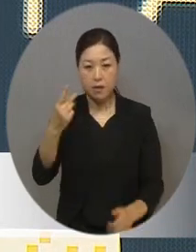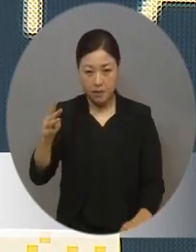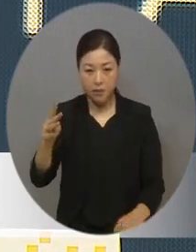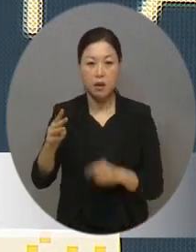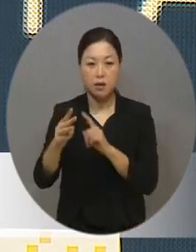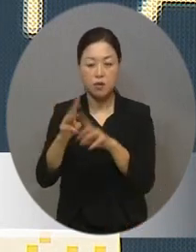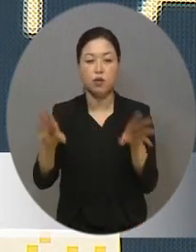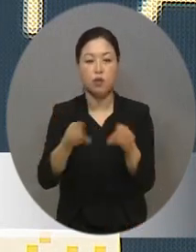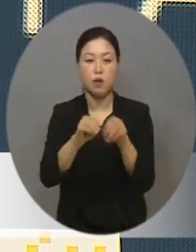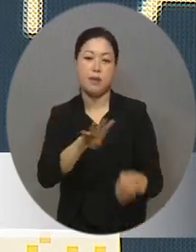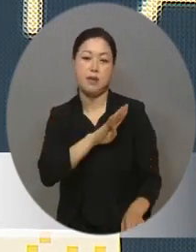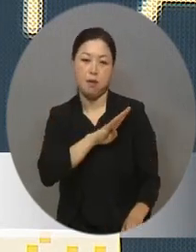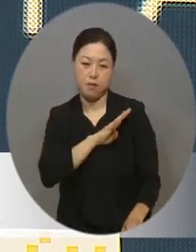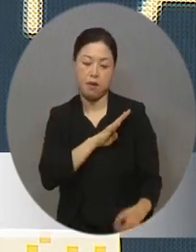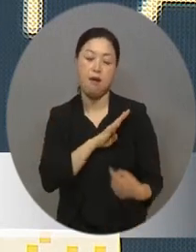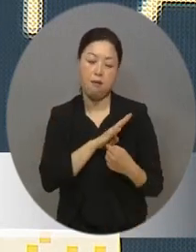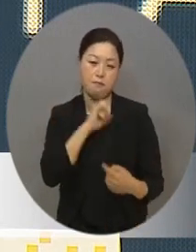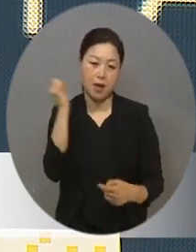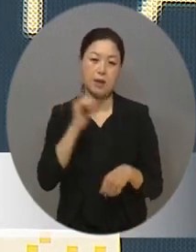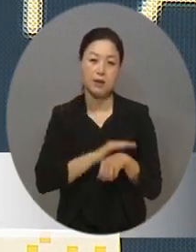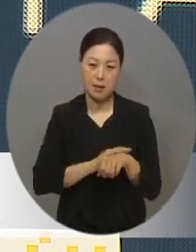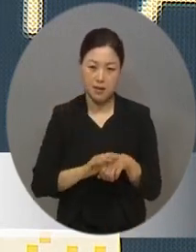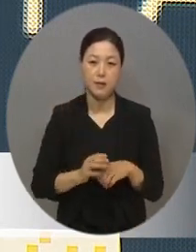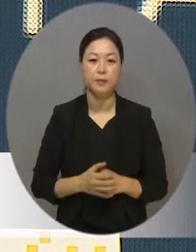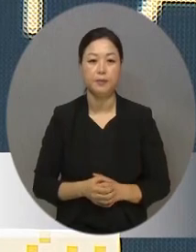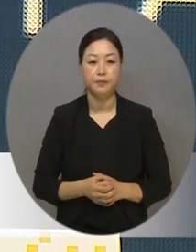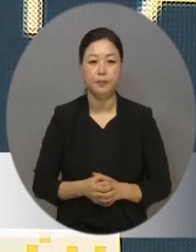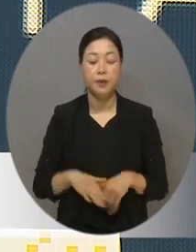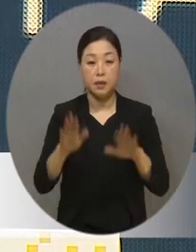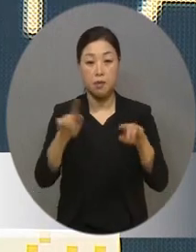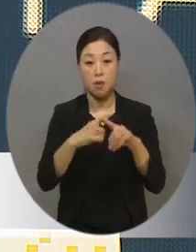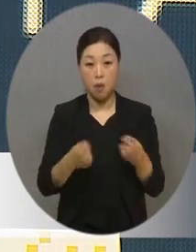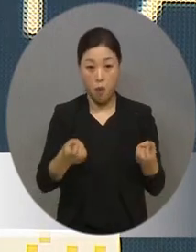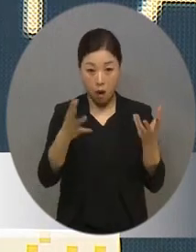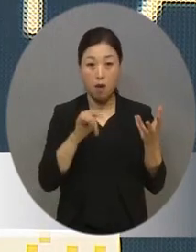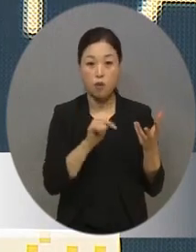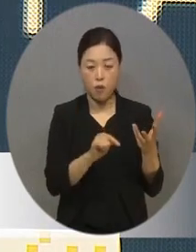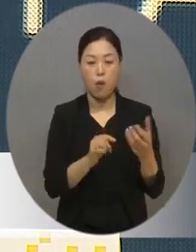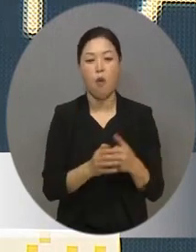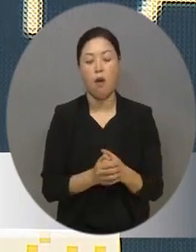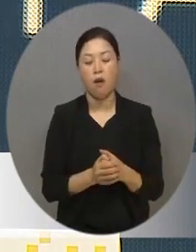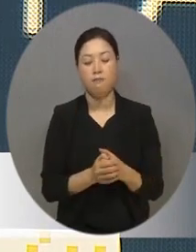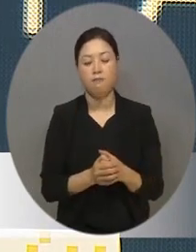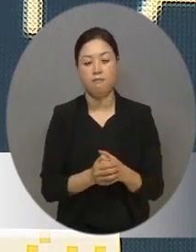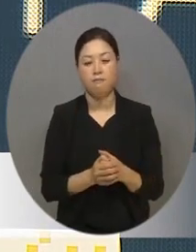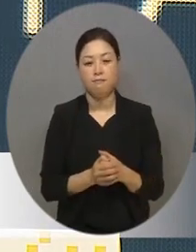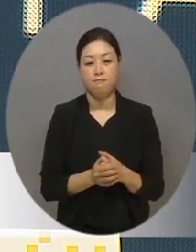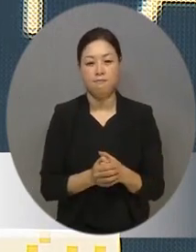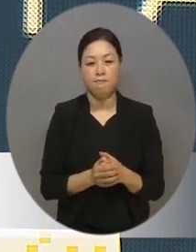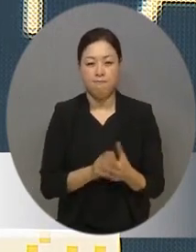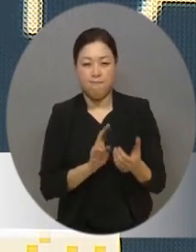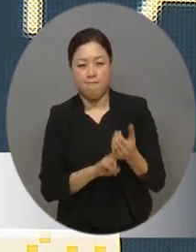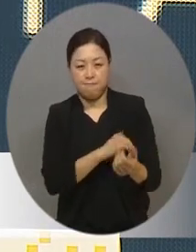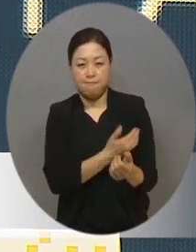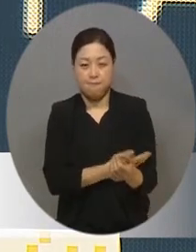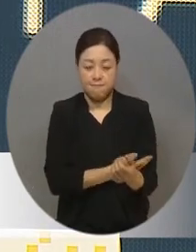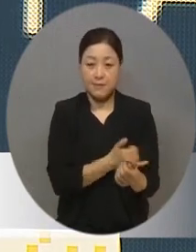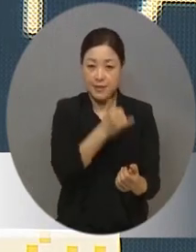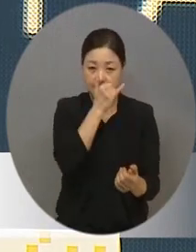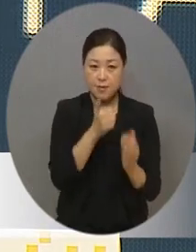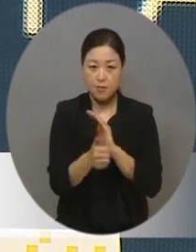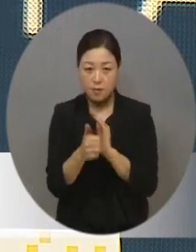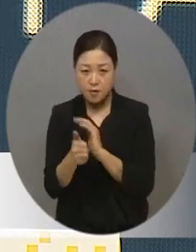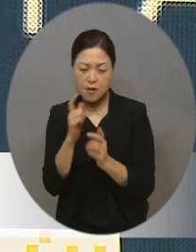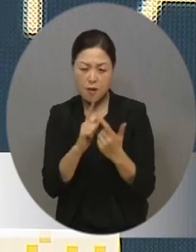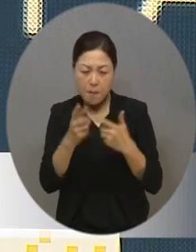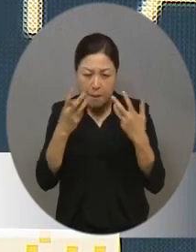4위라는 쾌거를 달성하였습니다. 이번 대회를 통해서도 뛰어난 잠재력을 가진 선수들이